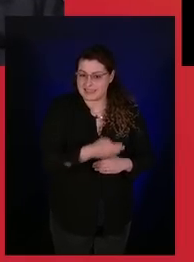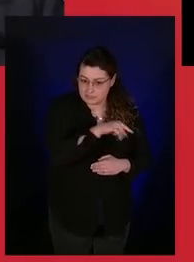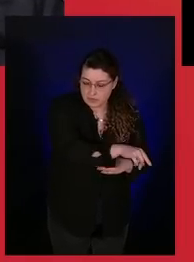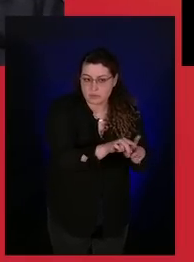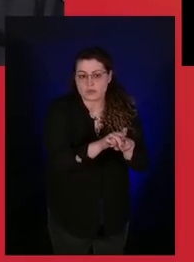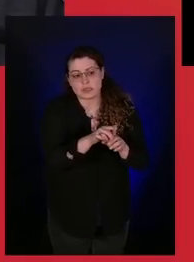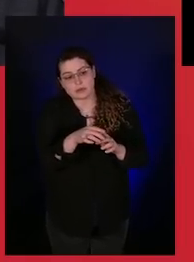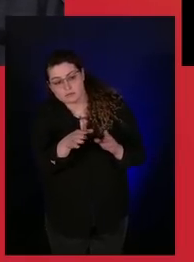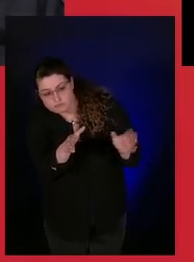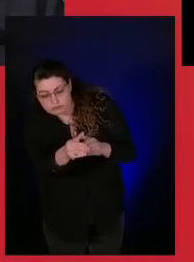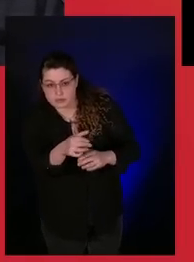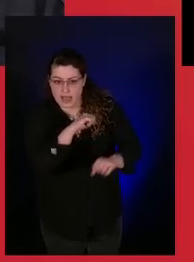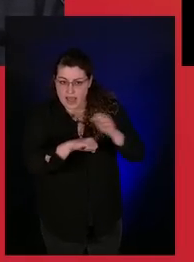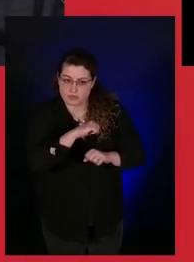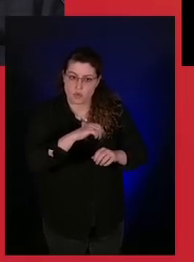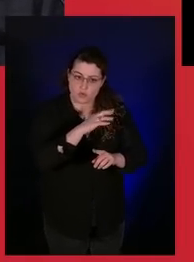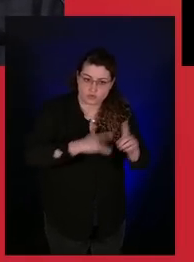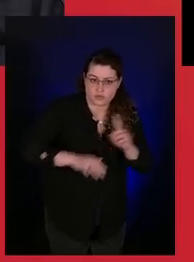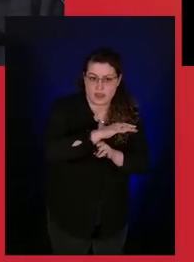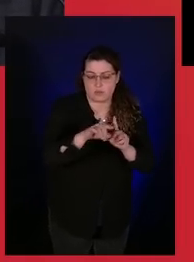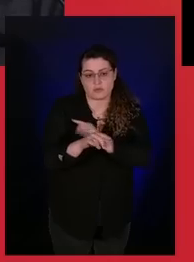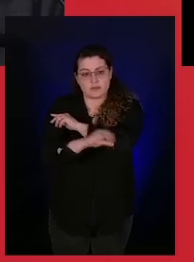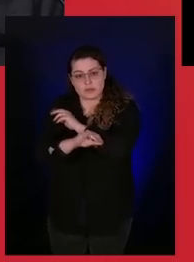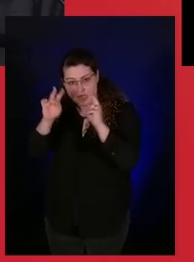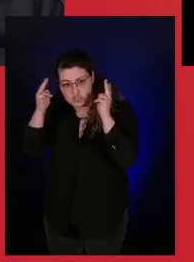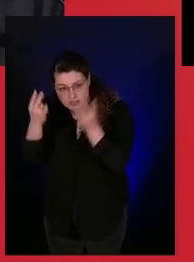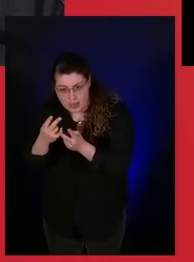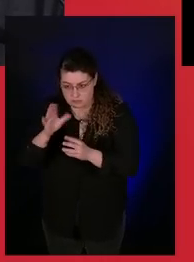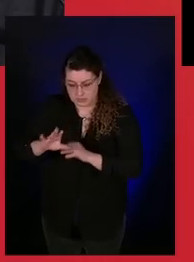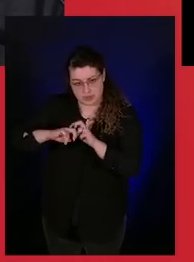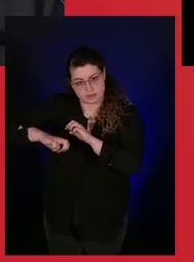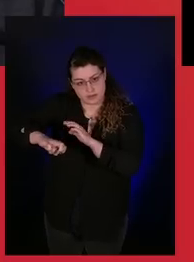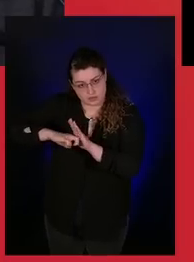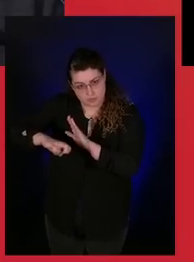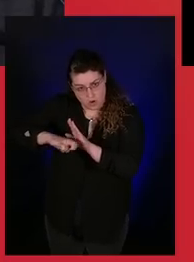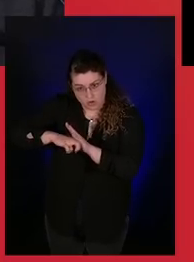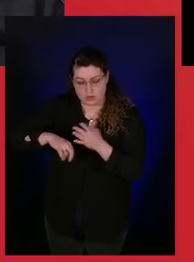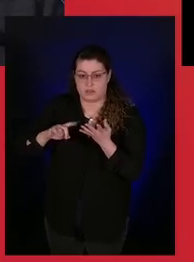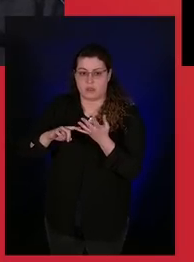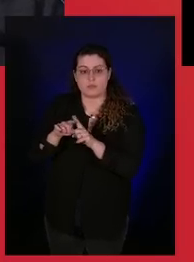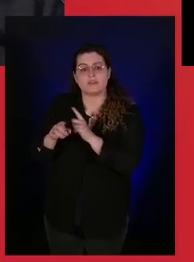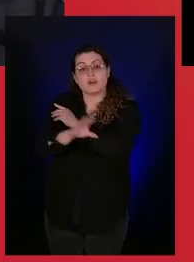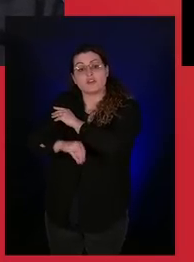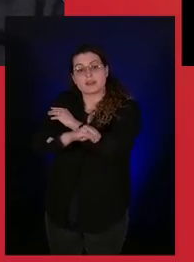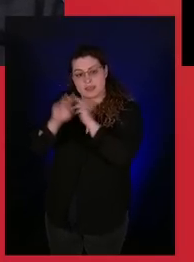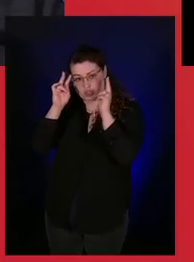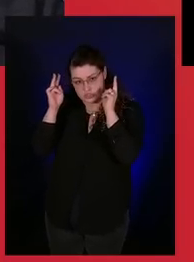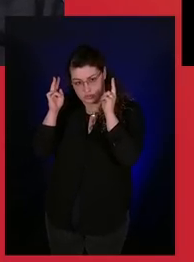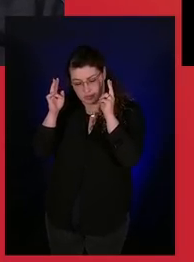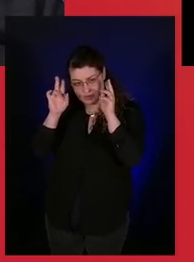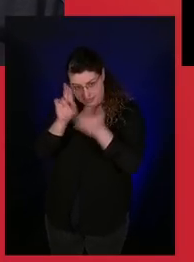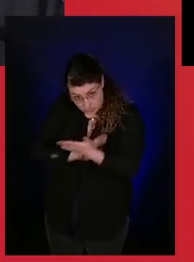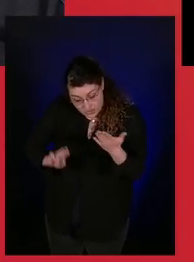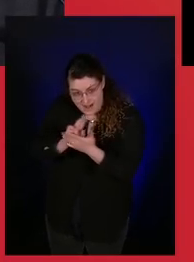l'Action sociale, Fabrice Michaud, secrétaire général de la Fédération des Transports, Denis Schnabel, secrétaire général du Comité régional Grand